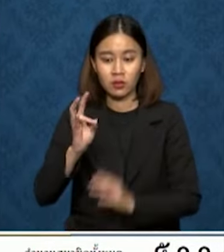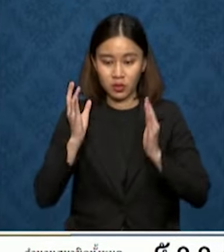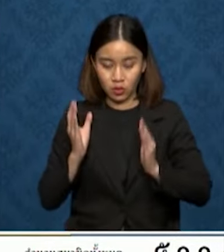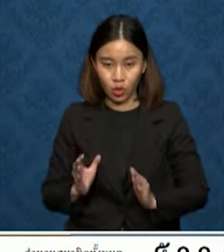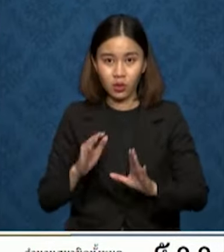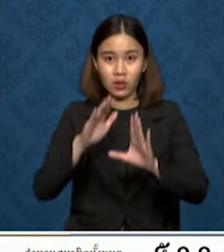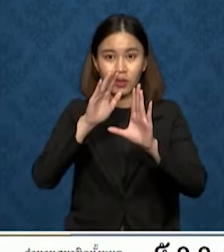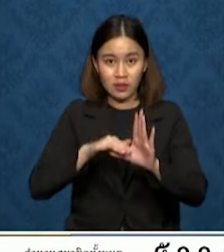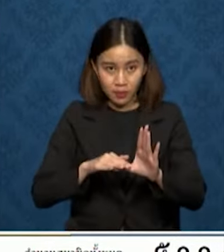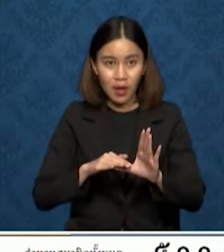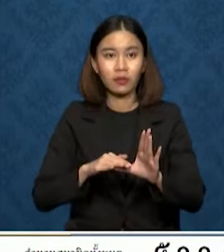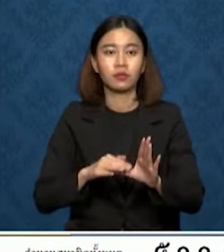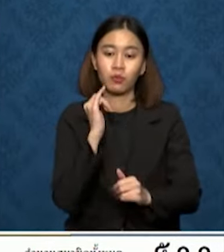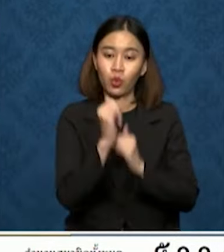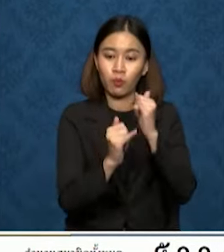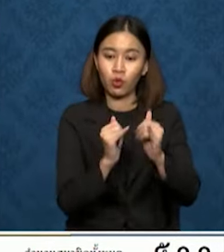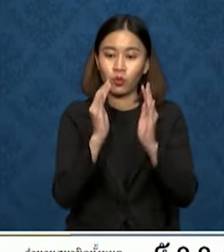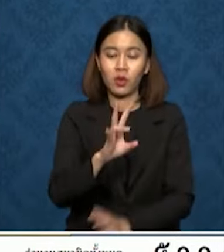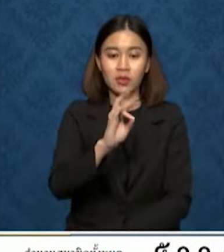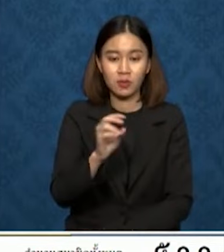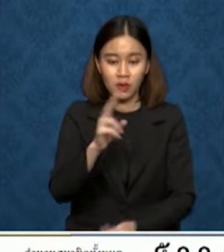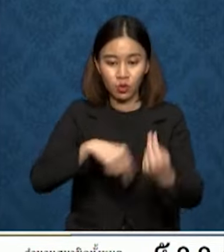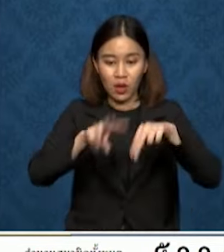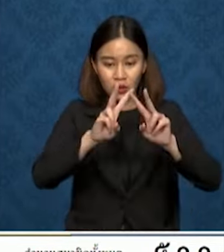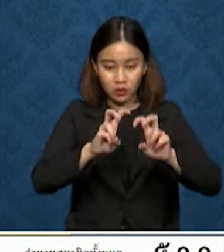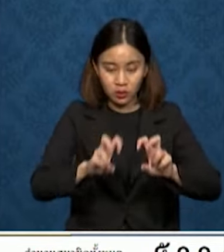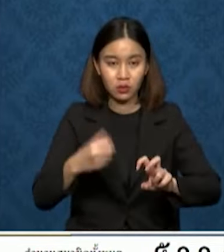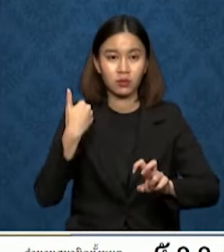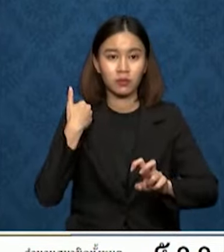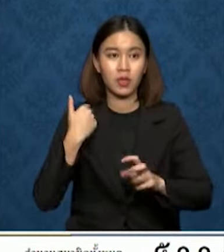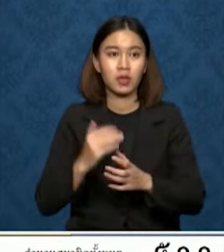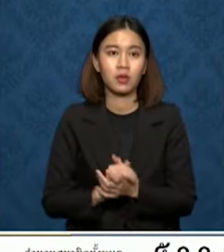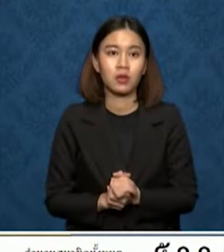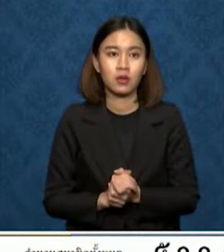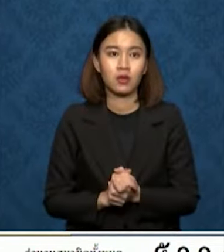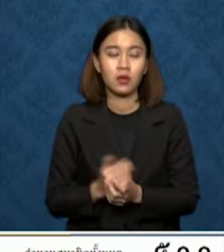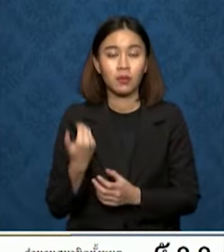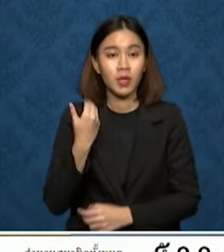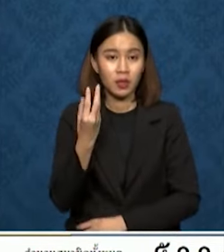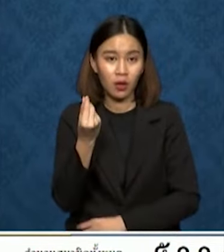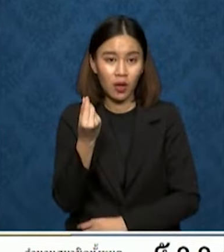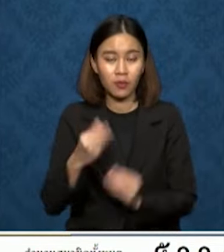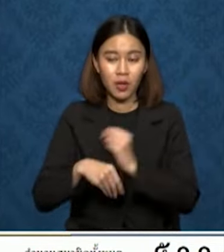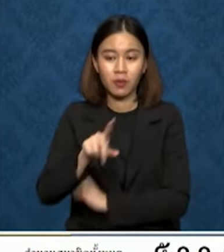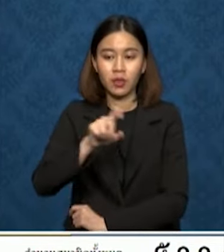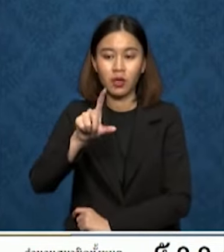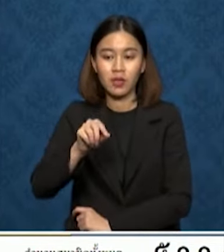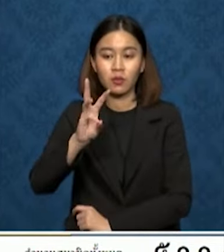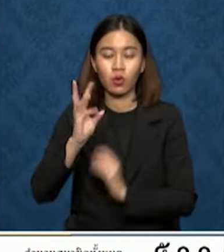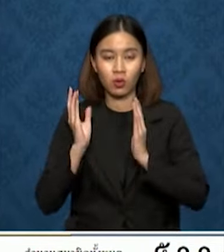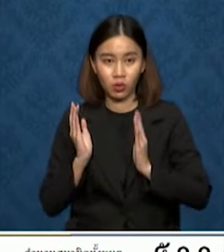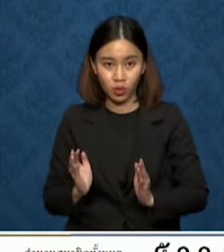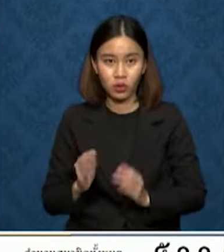สมัใจเดินเข้มาเลย 70 คนเราตรวจคนคดกลองพบอีก 126 คน